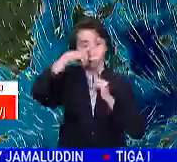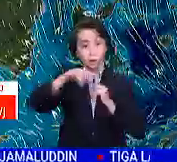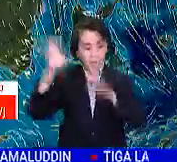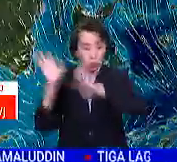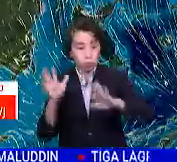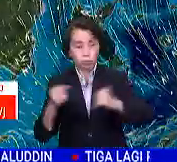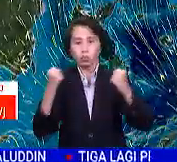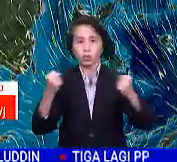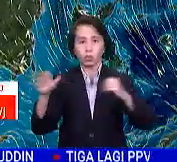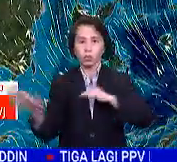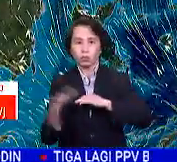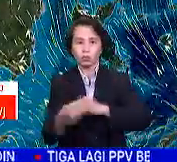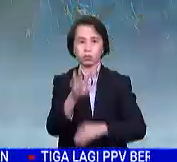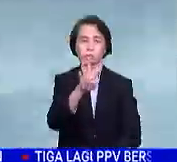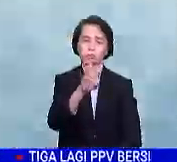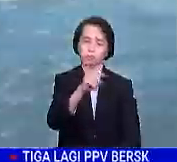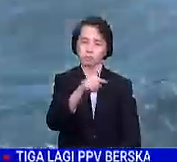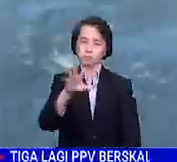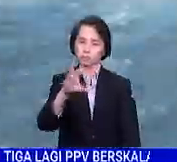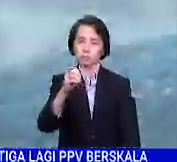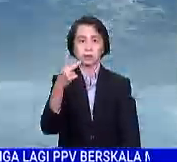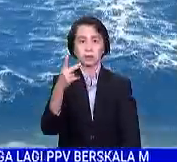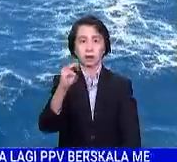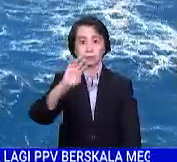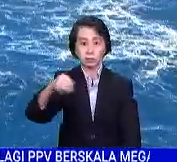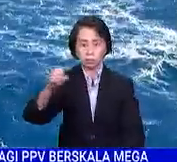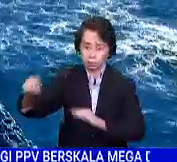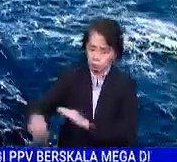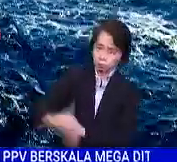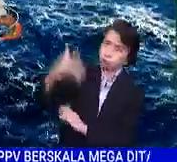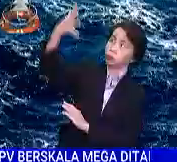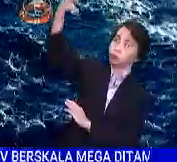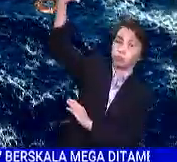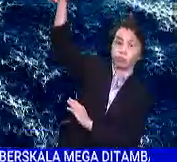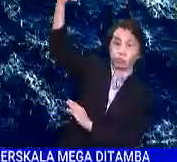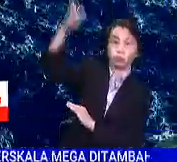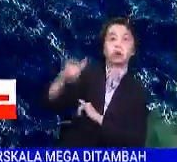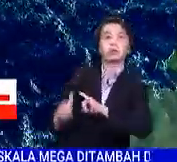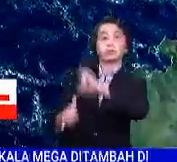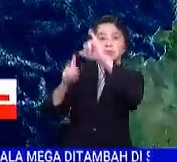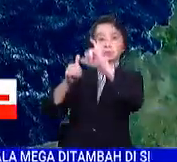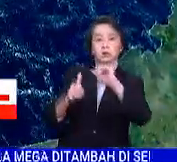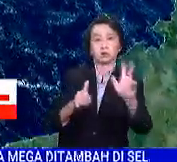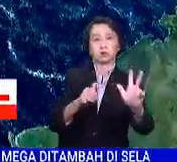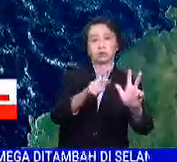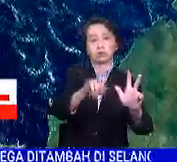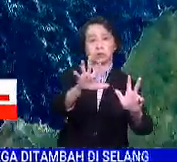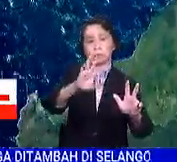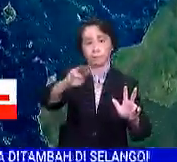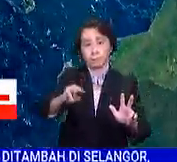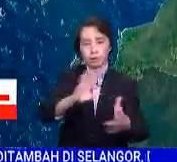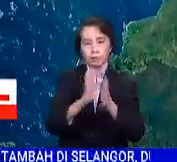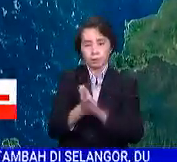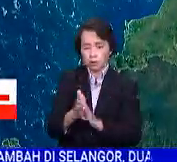dengan agak kencang sekitar 40 hingga ke 50 km sejam dan ketinggian ombak juga boleh mencapai 3.5 meter. Justru itu,